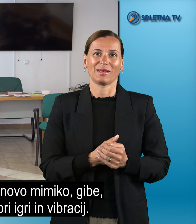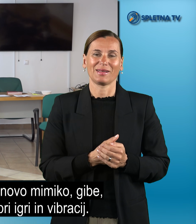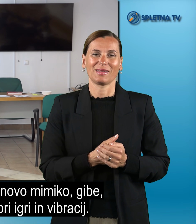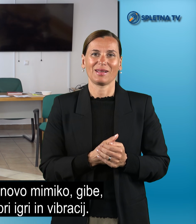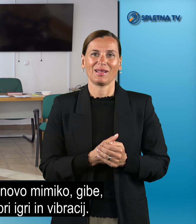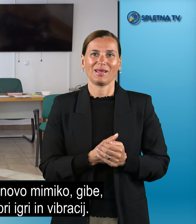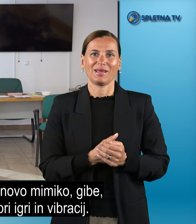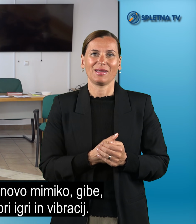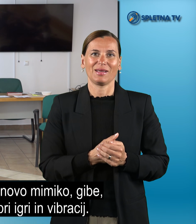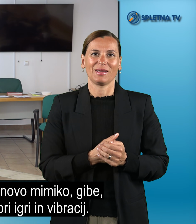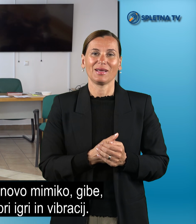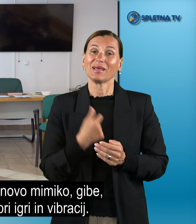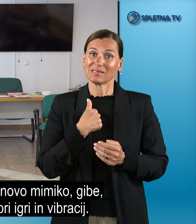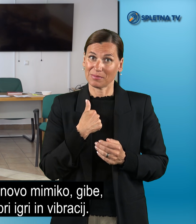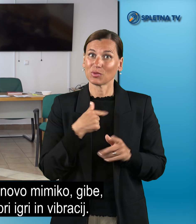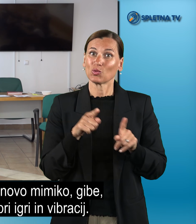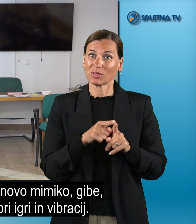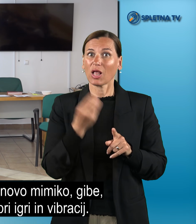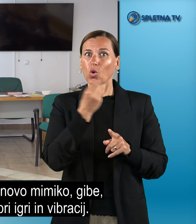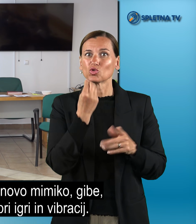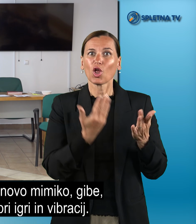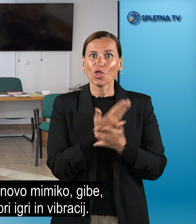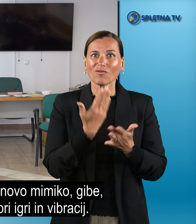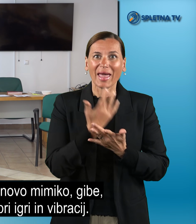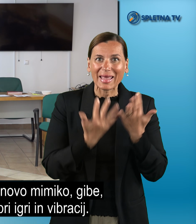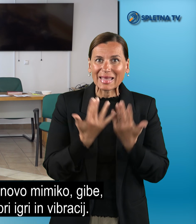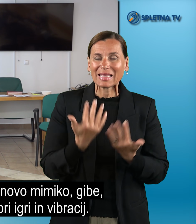te naučila nove